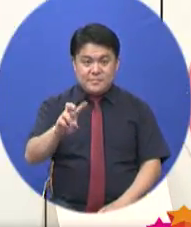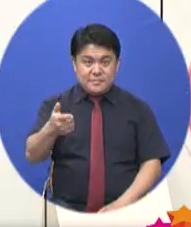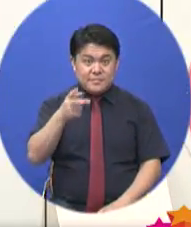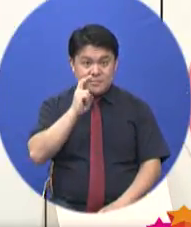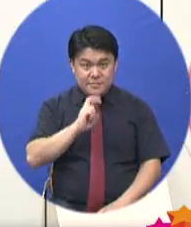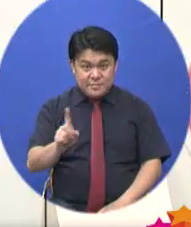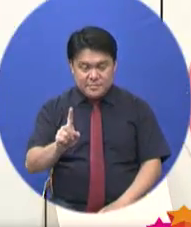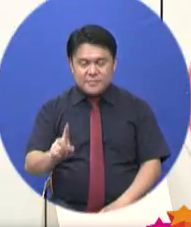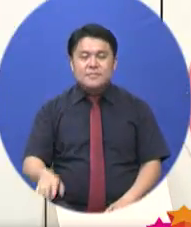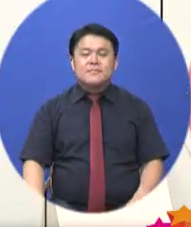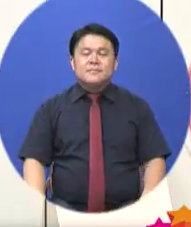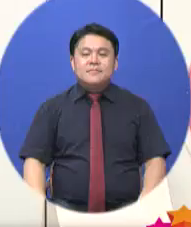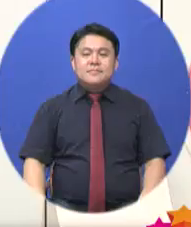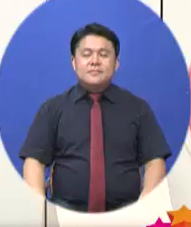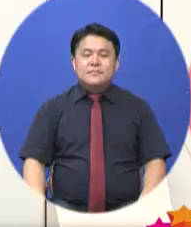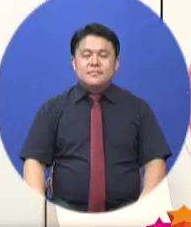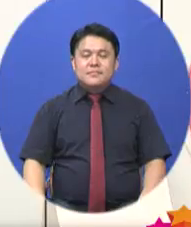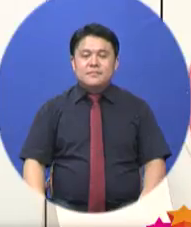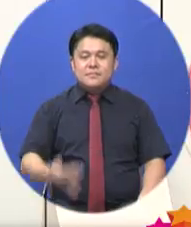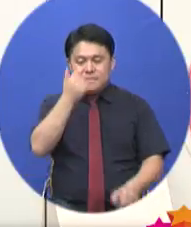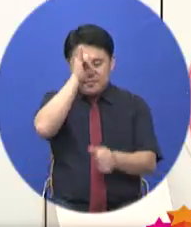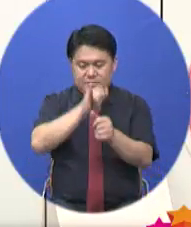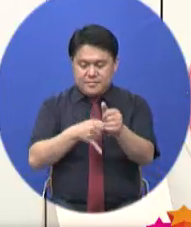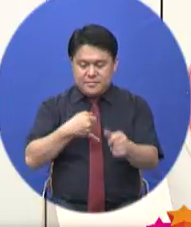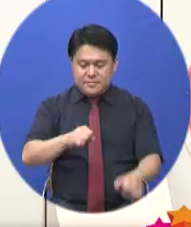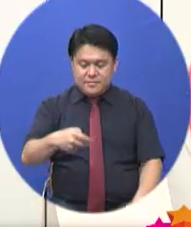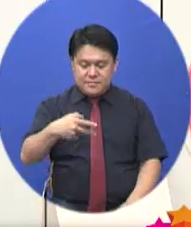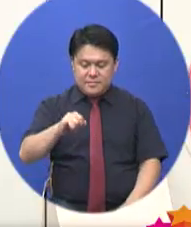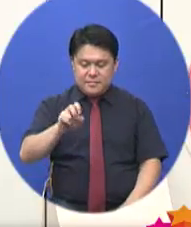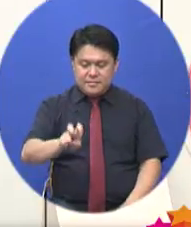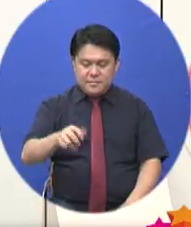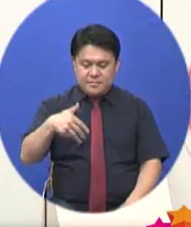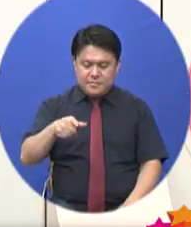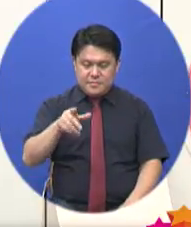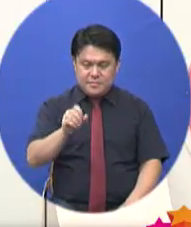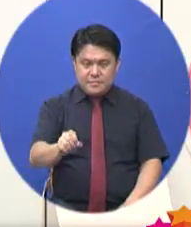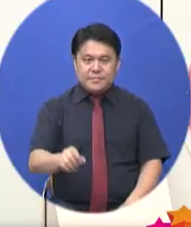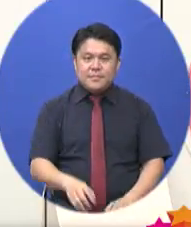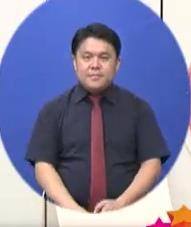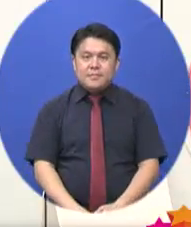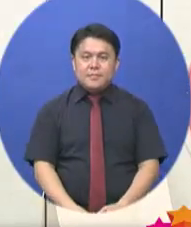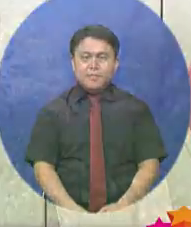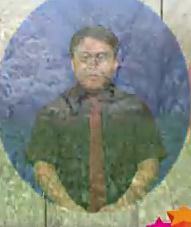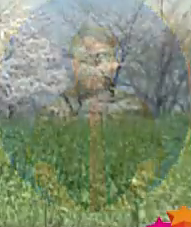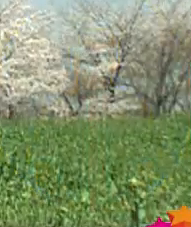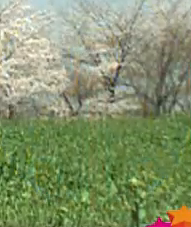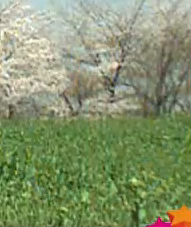윤종면님이 부르십니다. 효녀 심청.